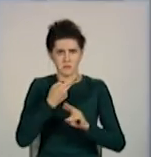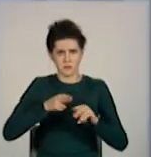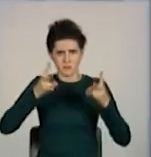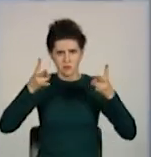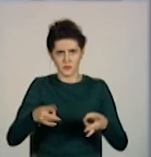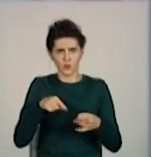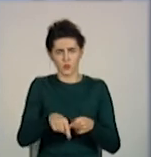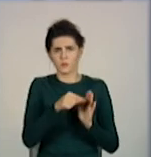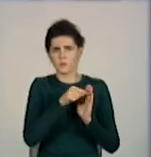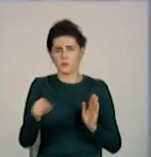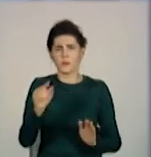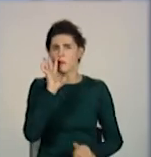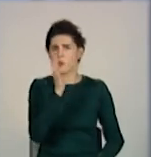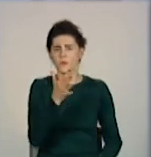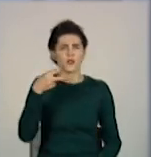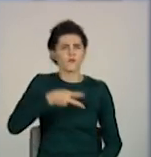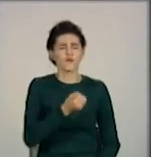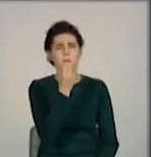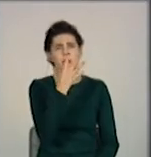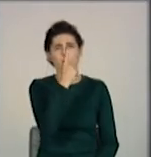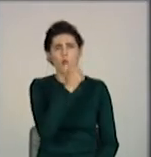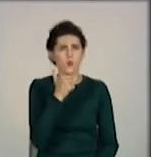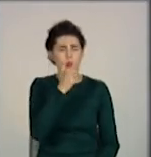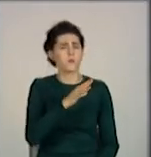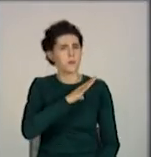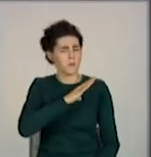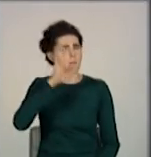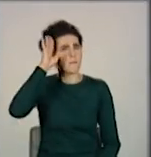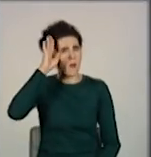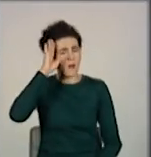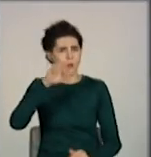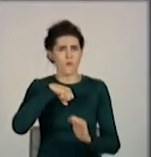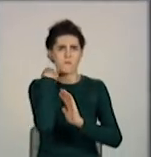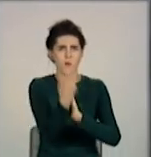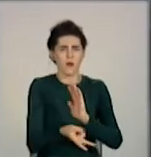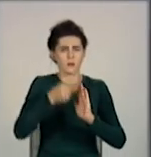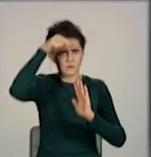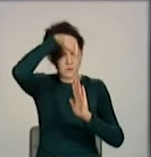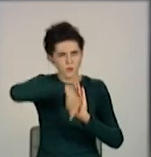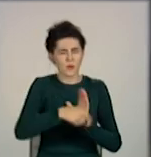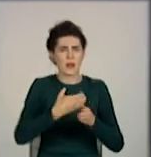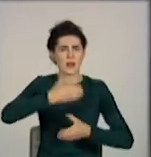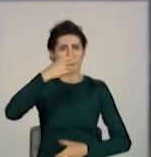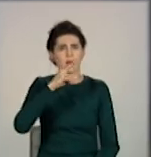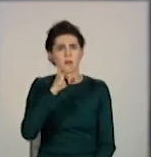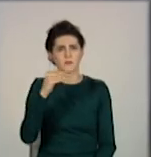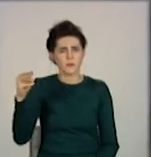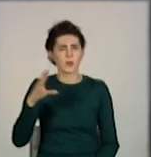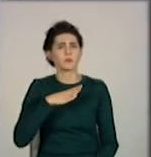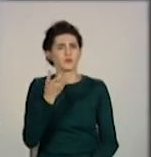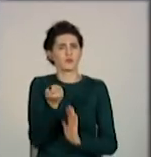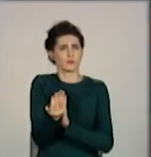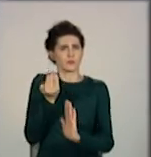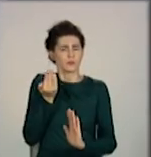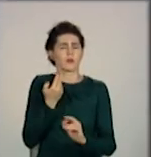минулі 5 років. У 2015-му хлопець впав до відкритої шахти ліфту. Роком пізніше зірвався з висоти 17-річний